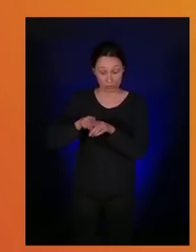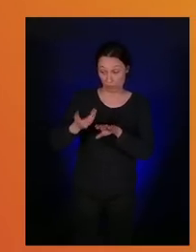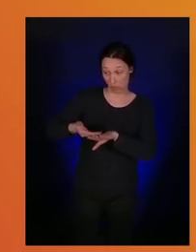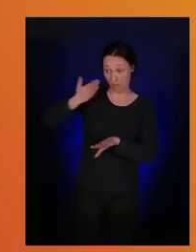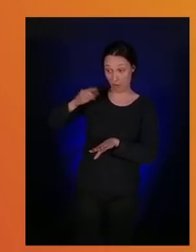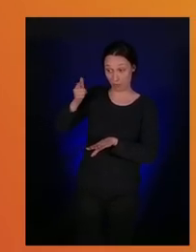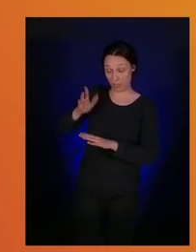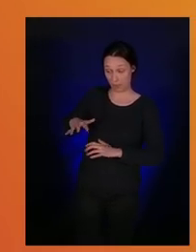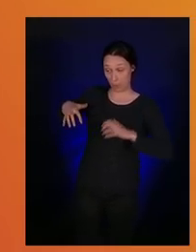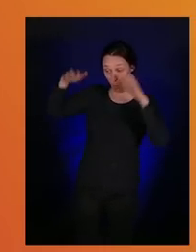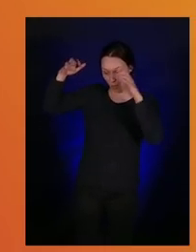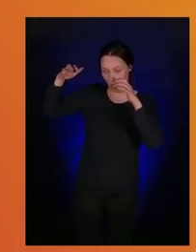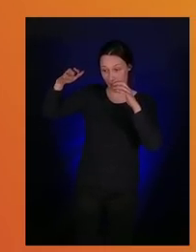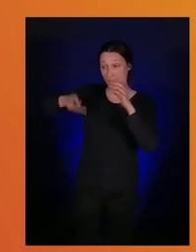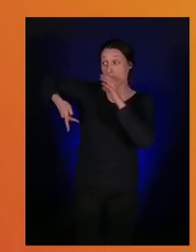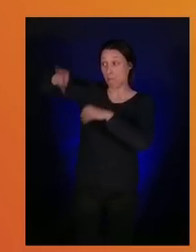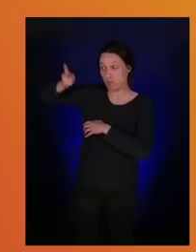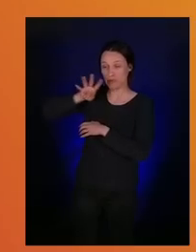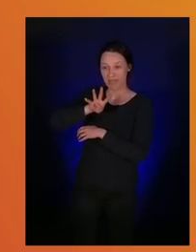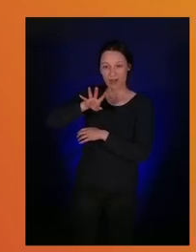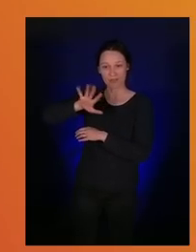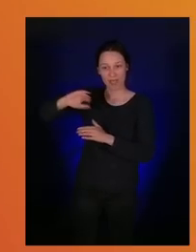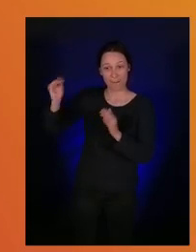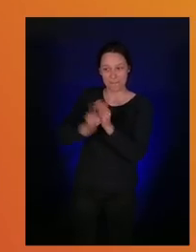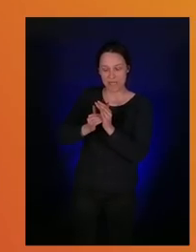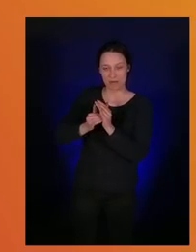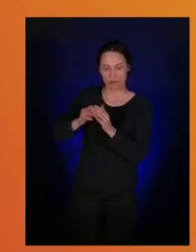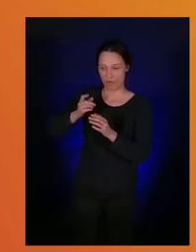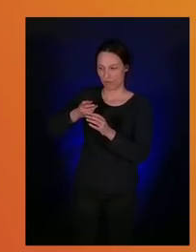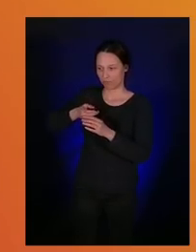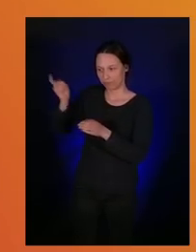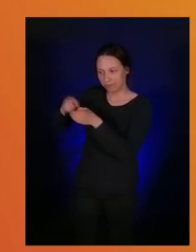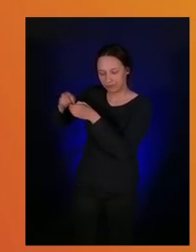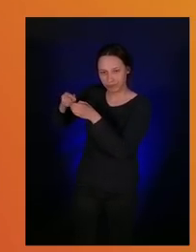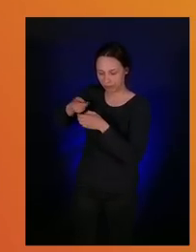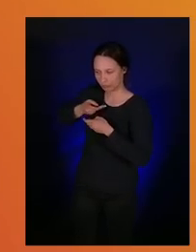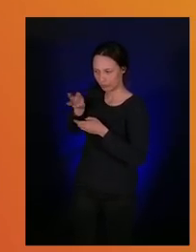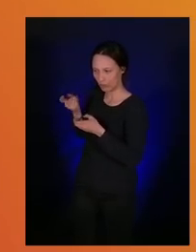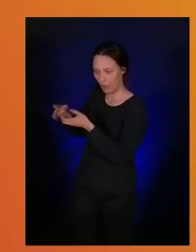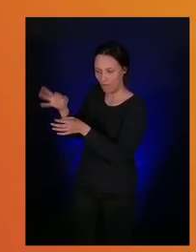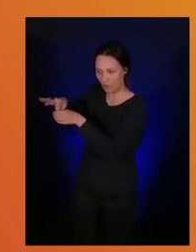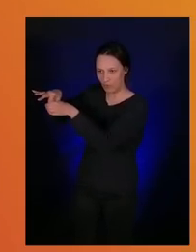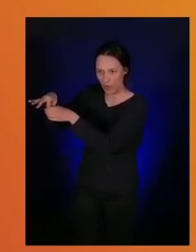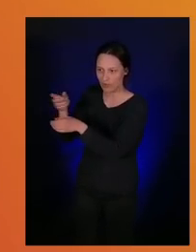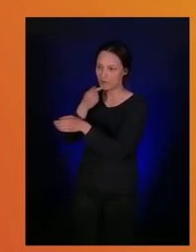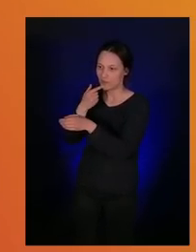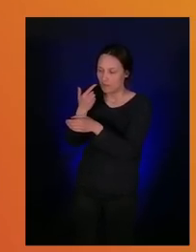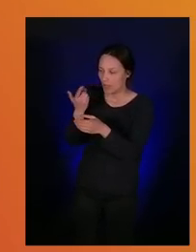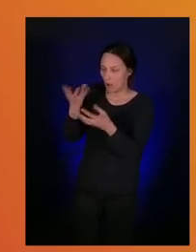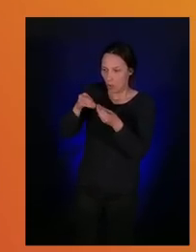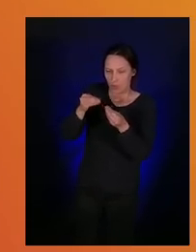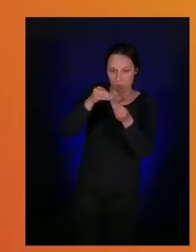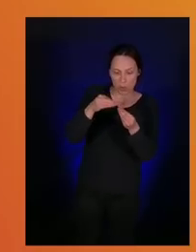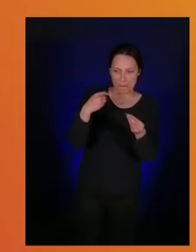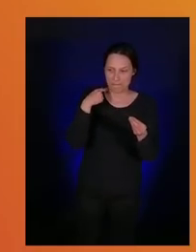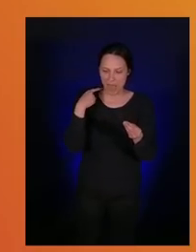voix, soit une différence de 40 552 voix de perdu, et on vient valoriser les plus de 15 000 adhésions depuis janvier 2023, alors que